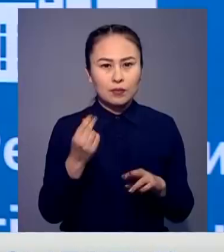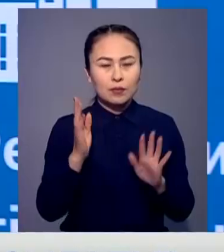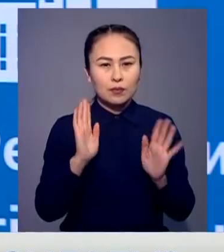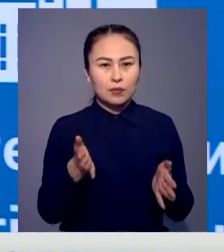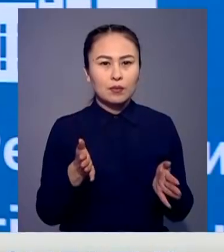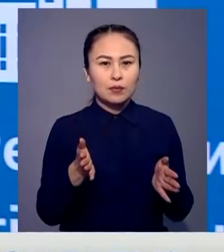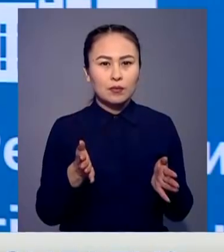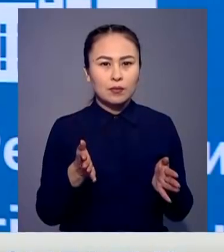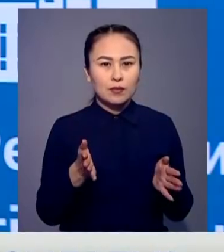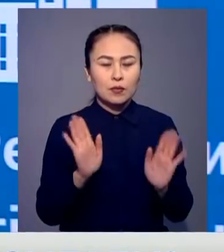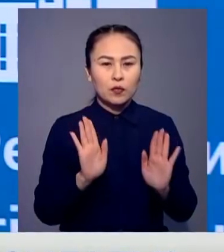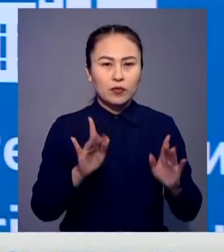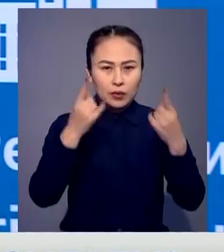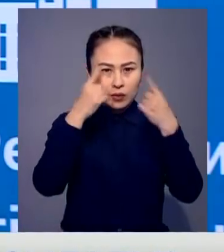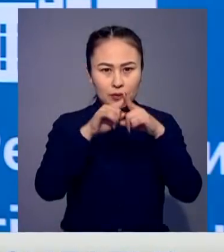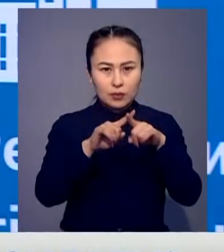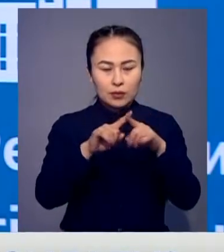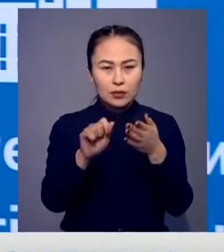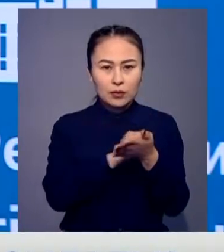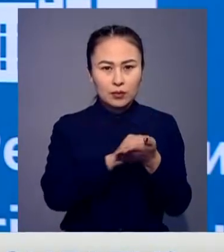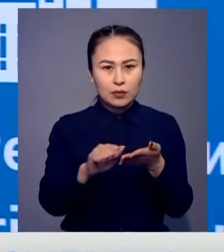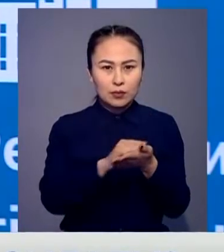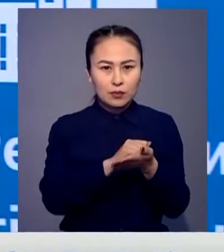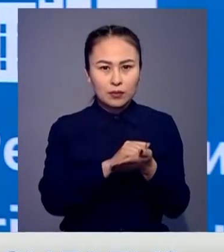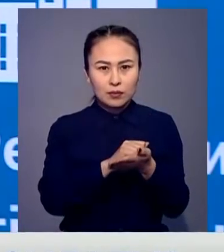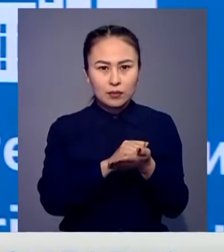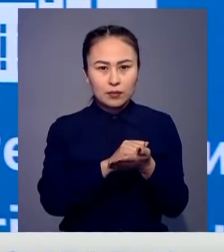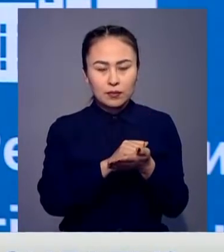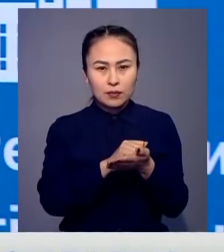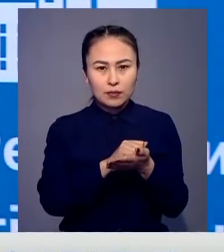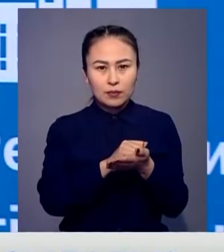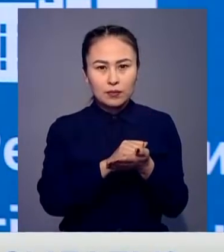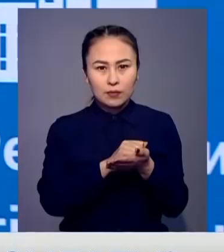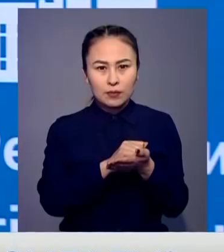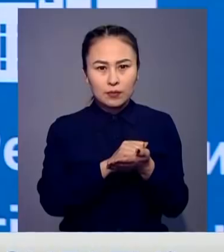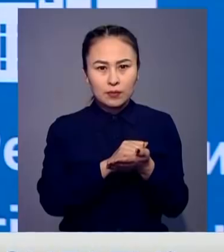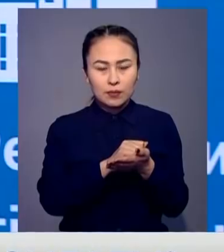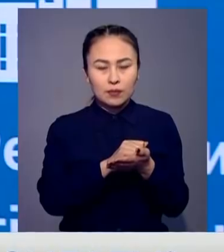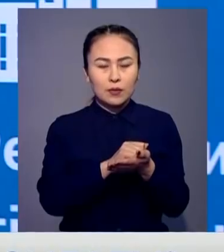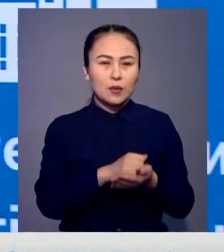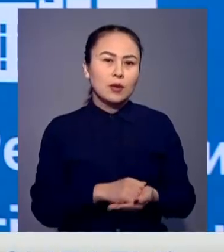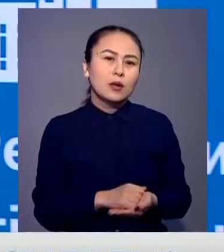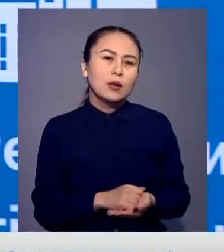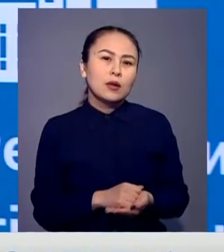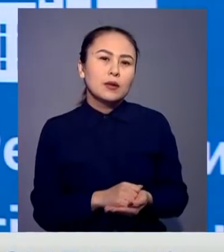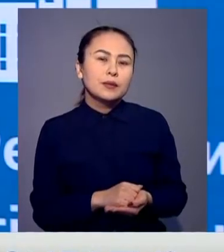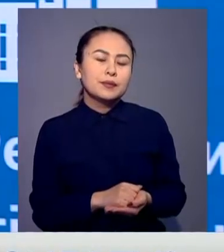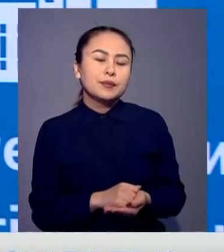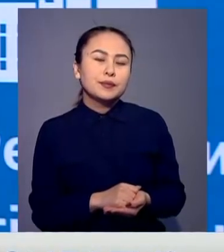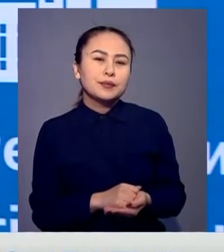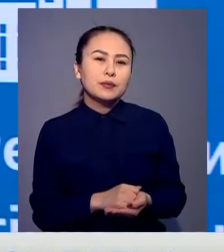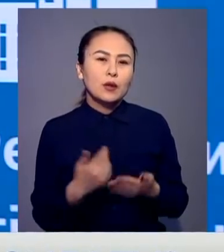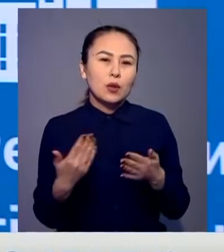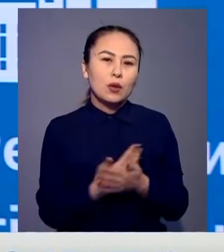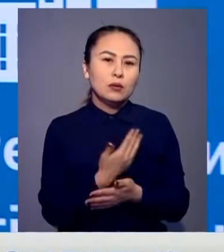техникалық құжаттарын негізінде конвертация арқылы жарғылық капиталына байтерекке